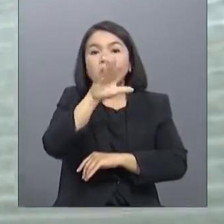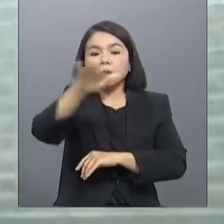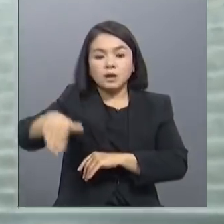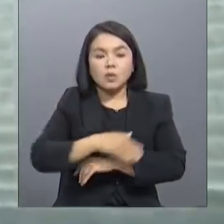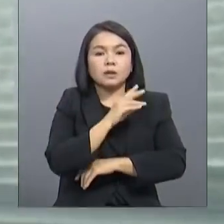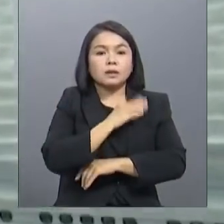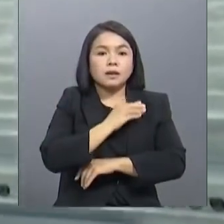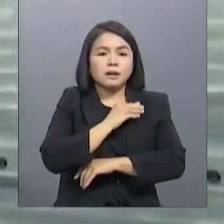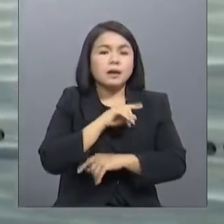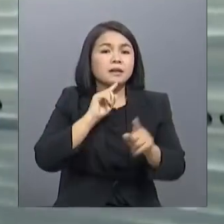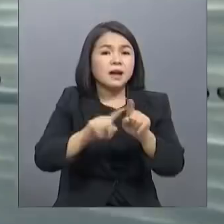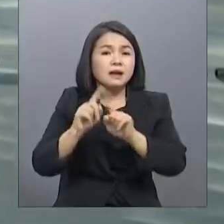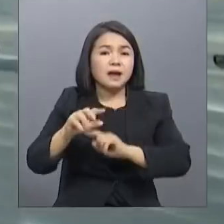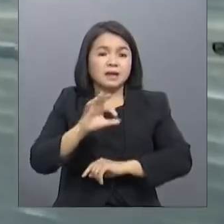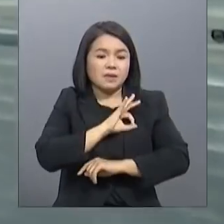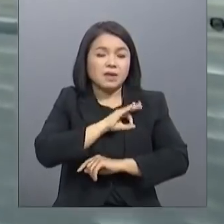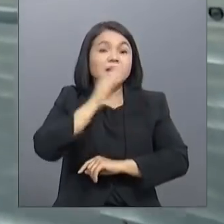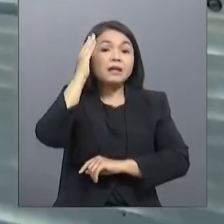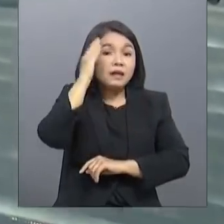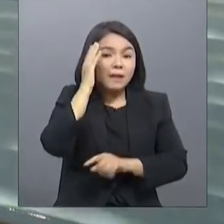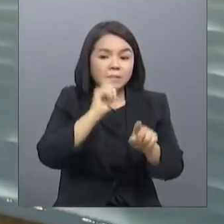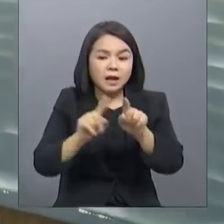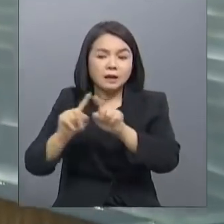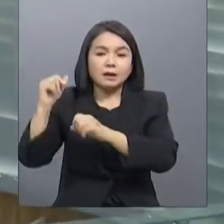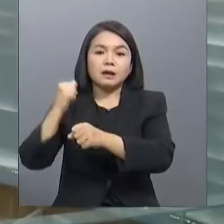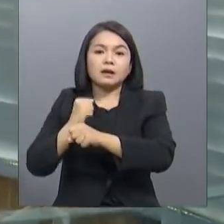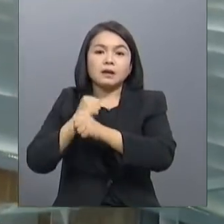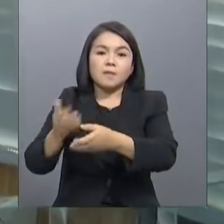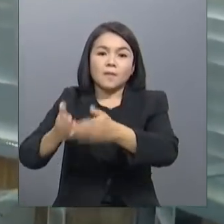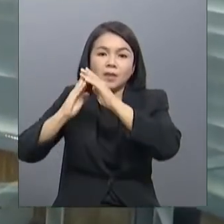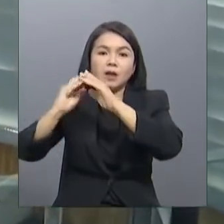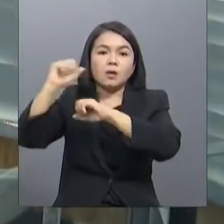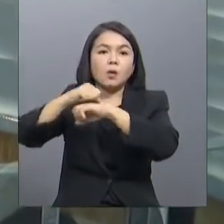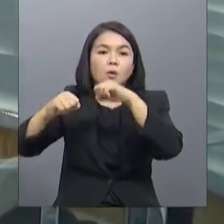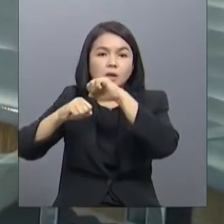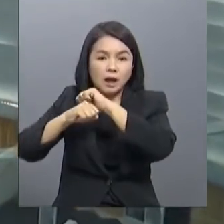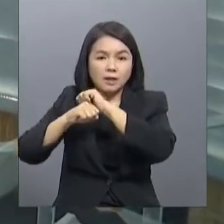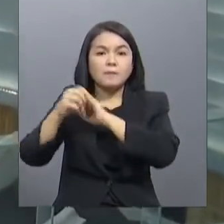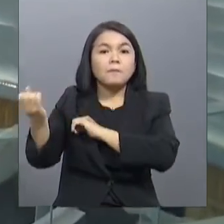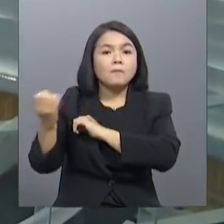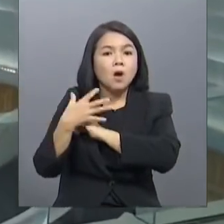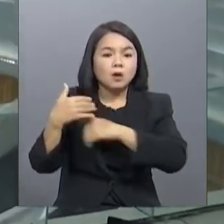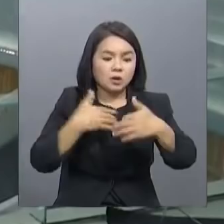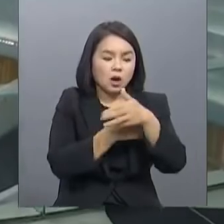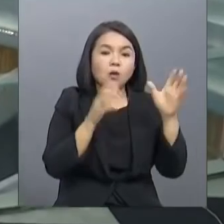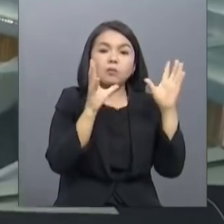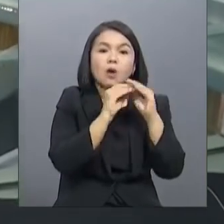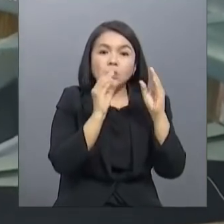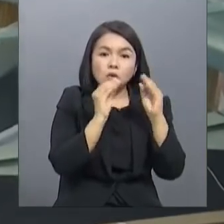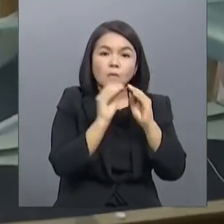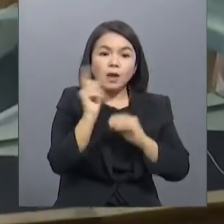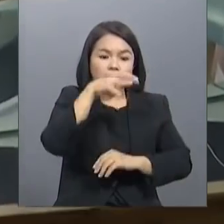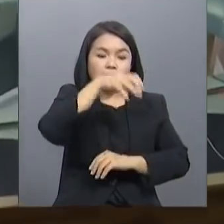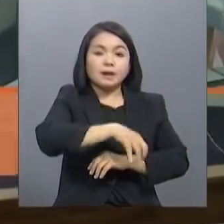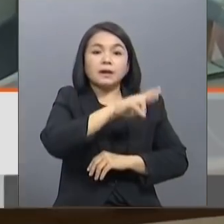มาชิกรบทราบหังจากทได้รับแ้งจากพูดรับเมาก่อสราง ถึงความคืบหนาในการก่อสร้างว่าห้องประชุมจันทราที่อาคาร